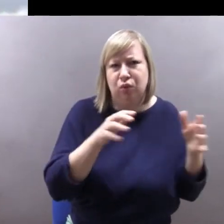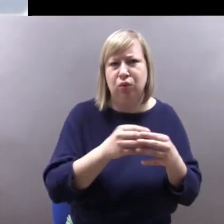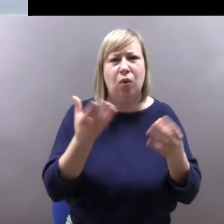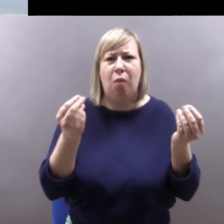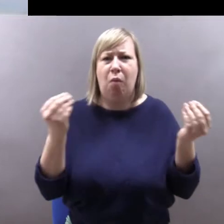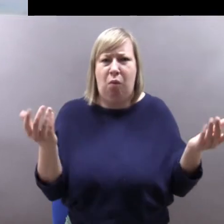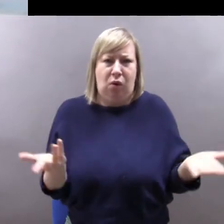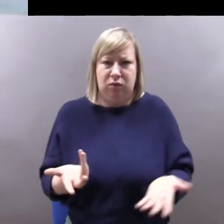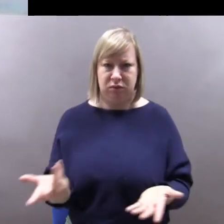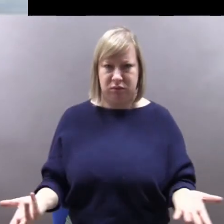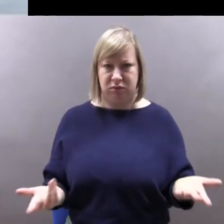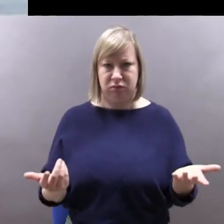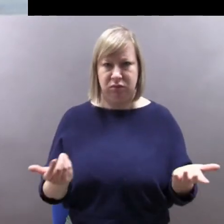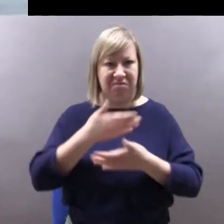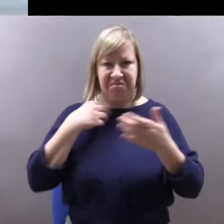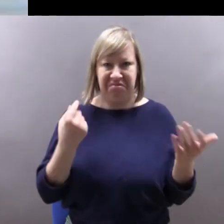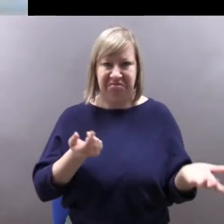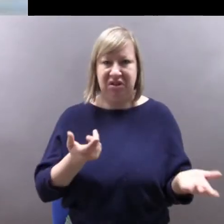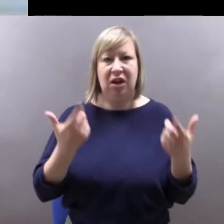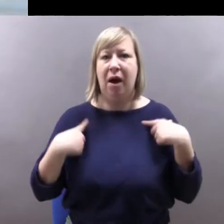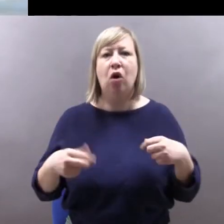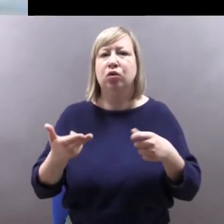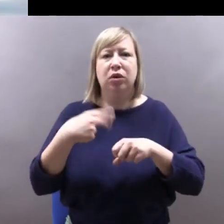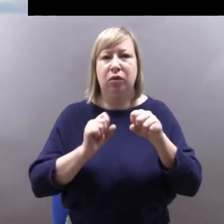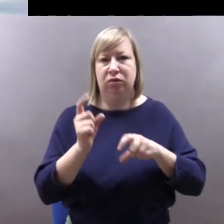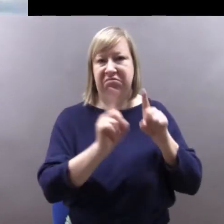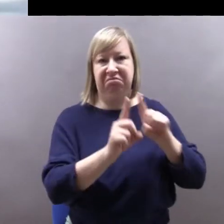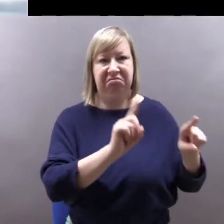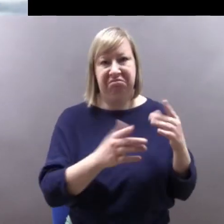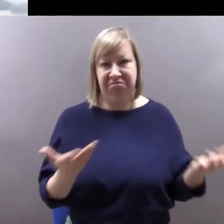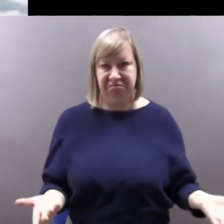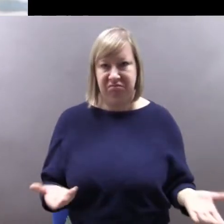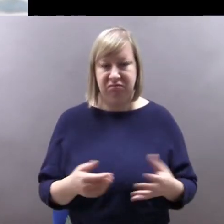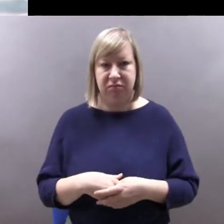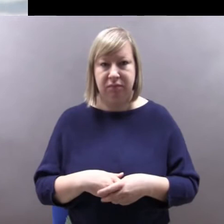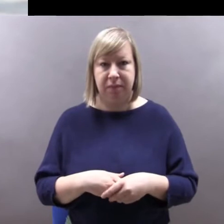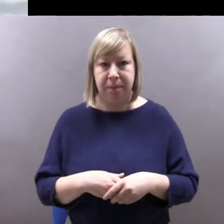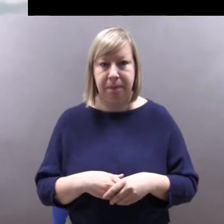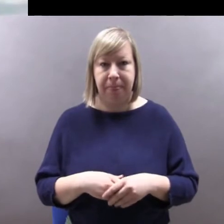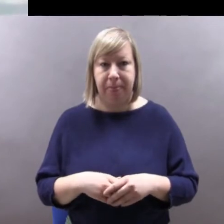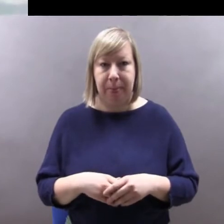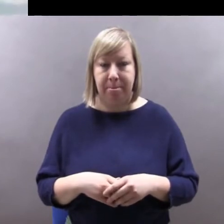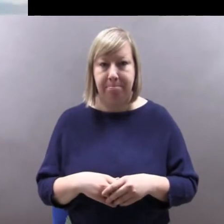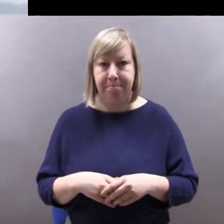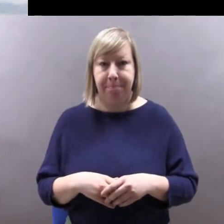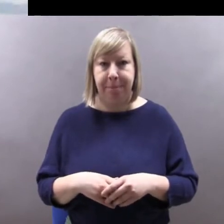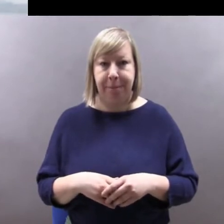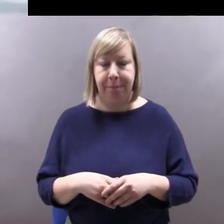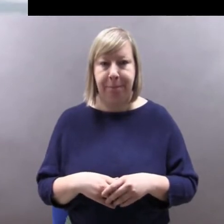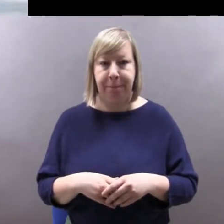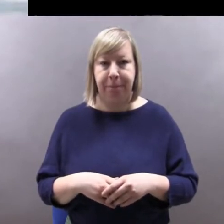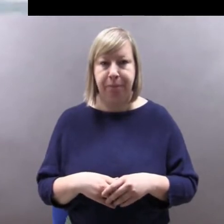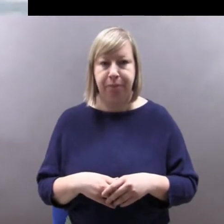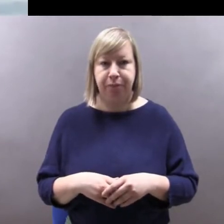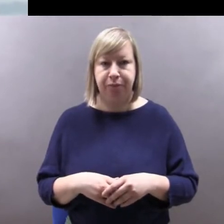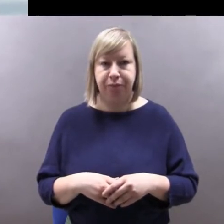niedostosowani i nie należy rozumieć to w ten sposób, że jeśli się dostosujecie, to następnego dnia przyjdzie do was 100 niepełnosprawnych. Nie, no